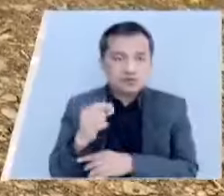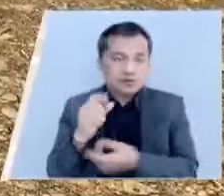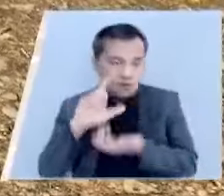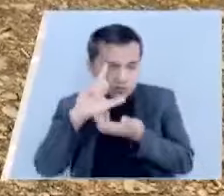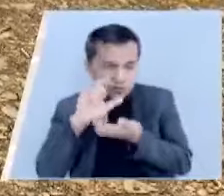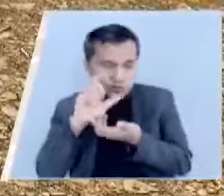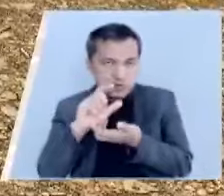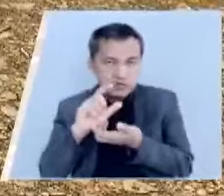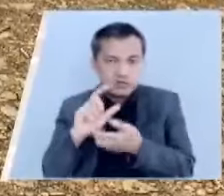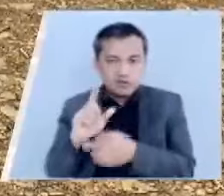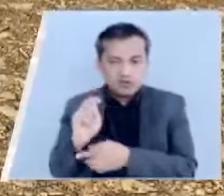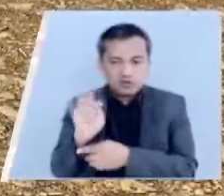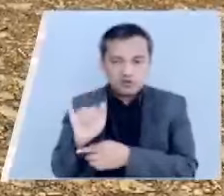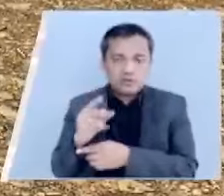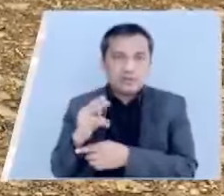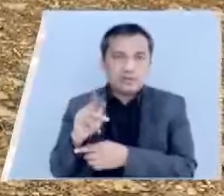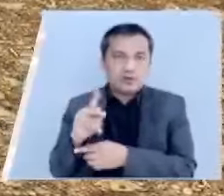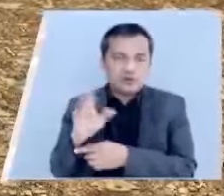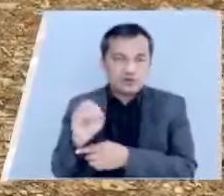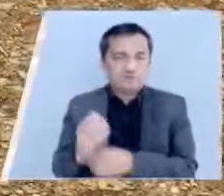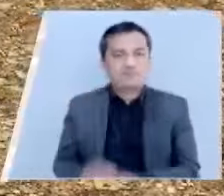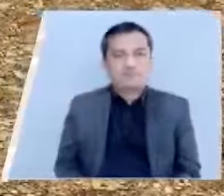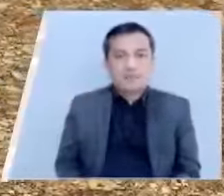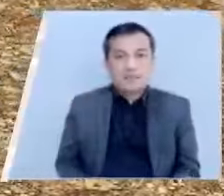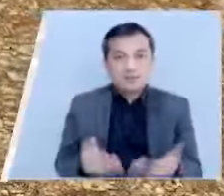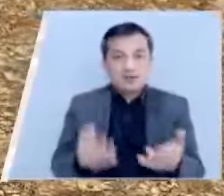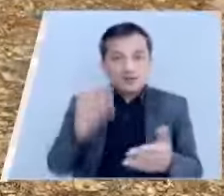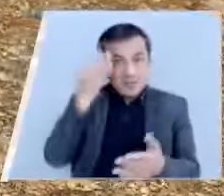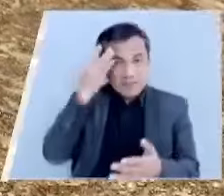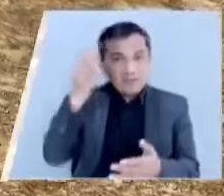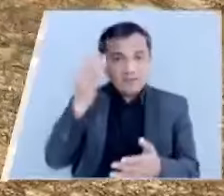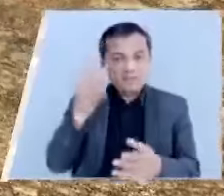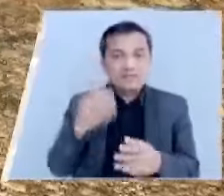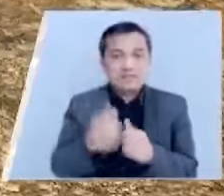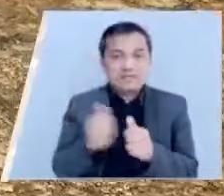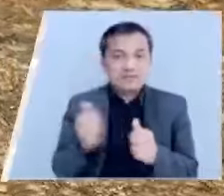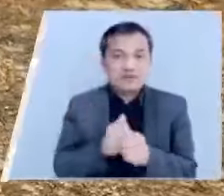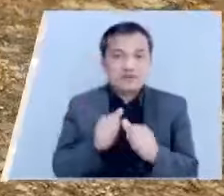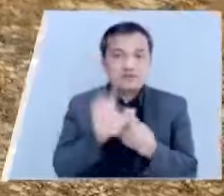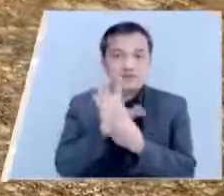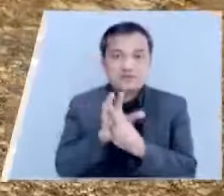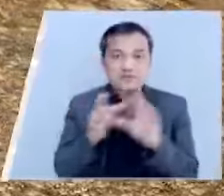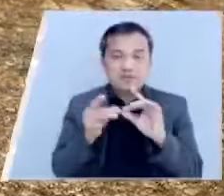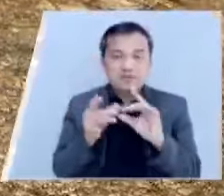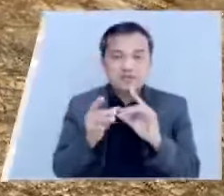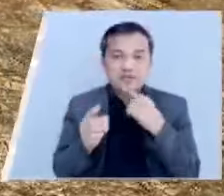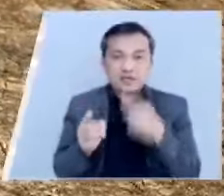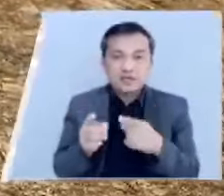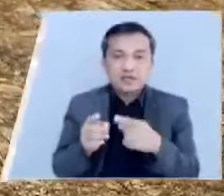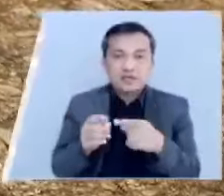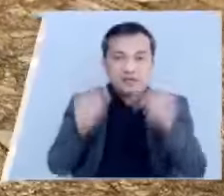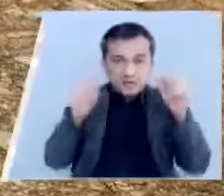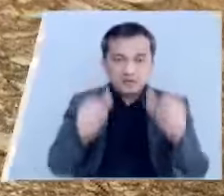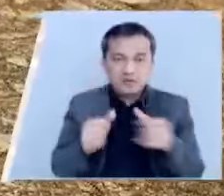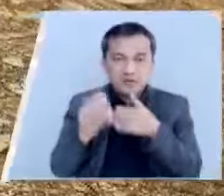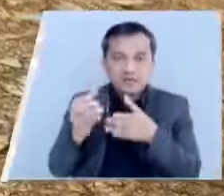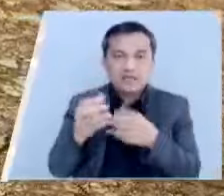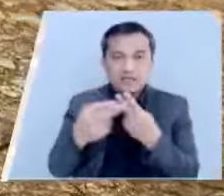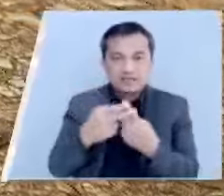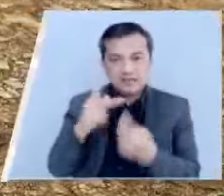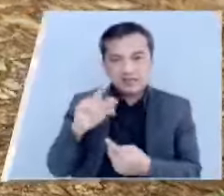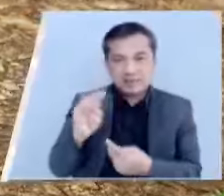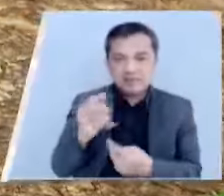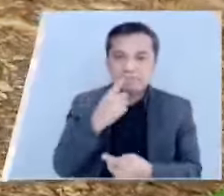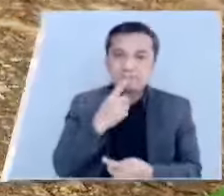Floyd Bermejo. Samantala, para malaman ang trivia sa likod ng viral na balita, i-post o i-comment lang, hashtag Kuya Kim, ano na?